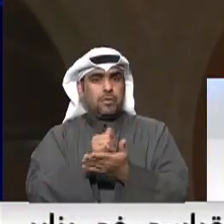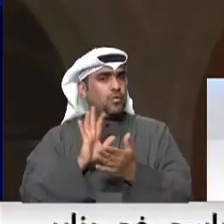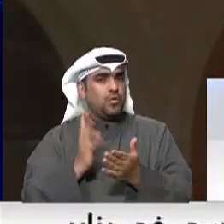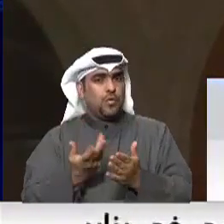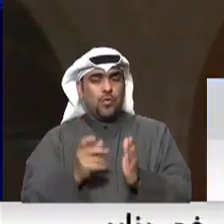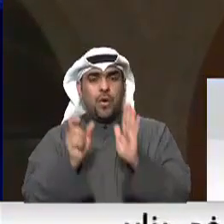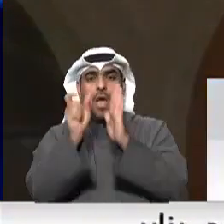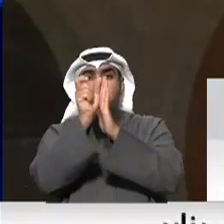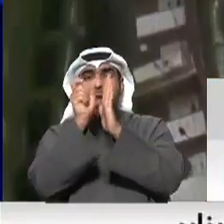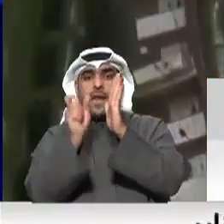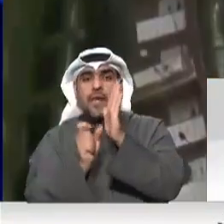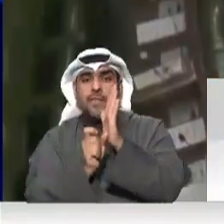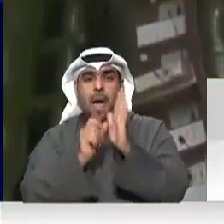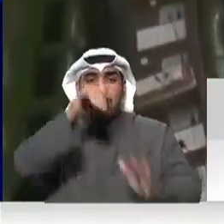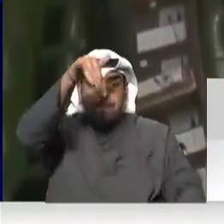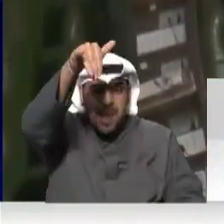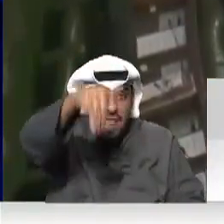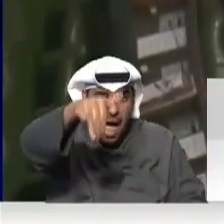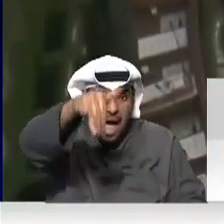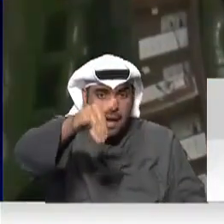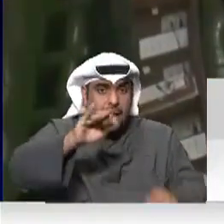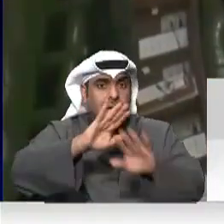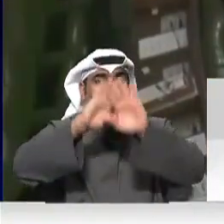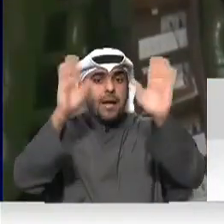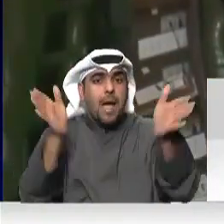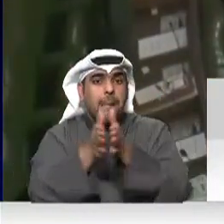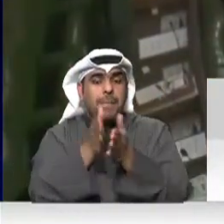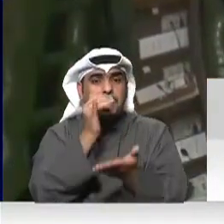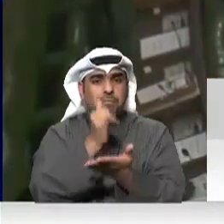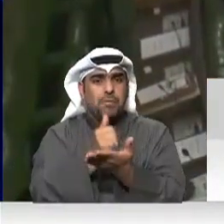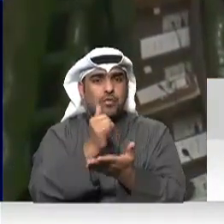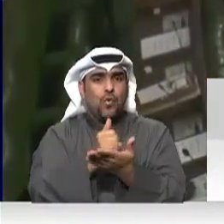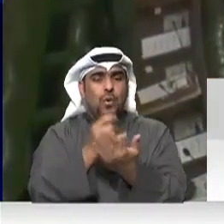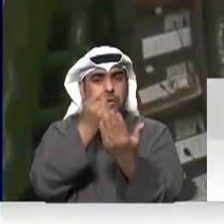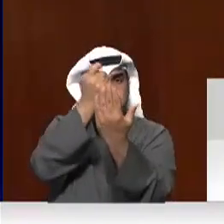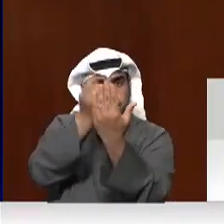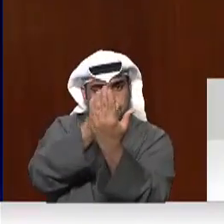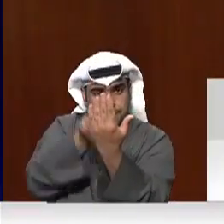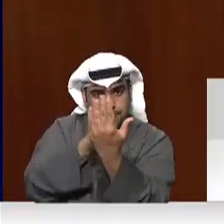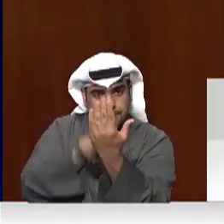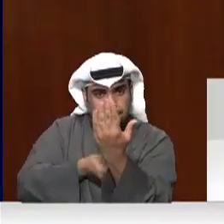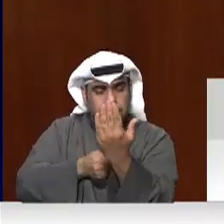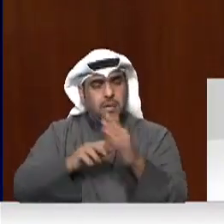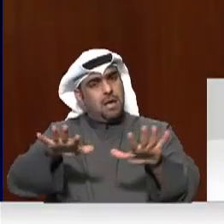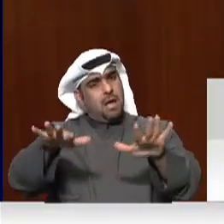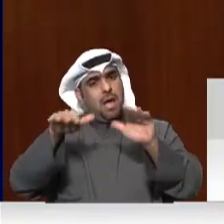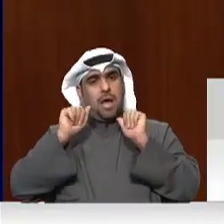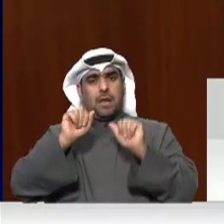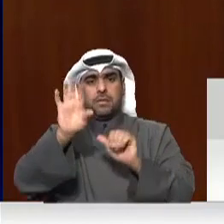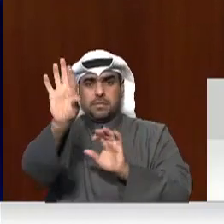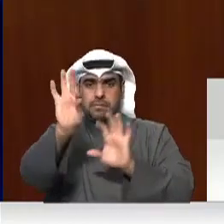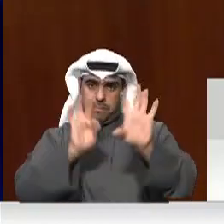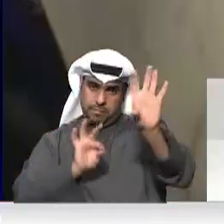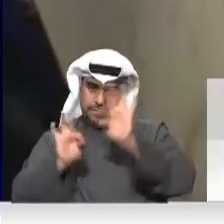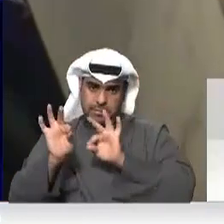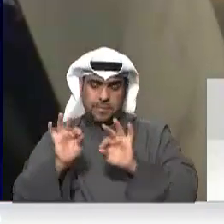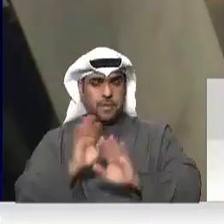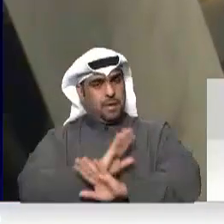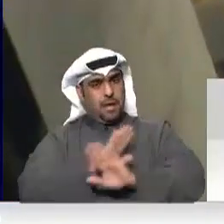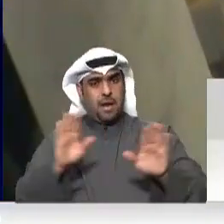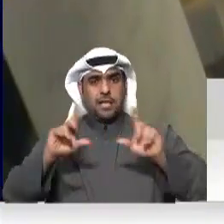تضم 31 نائبا ممن قدموا ترشحاتهم لنيل عضوية هذه